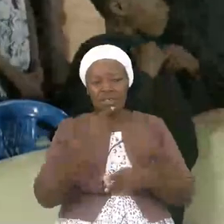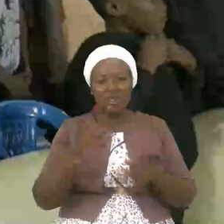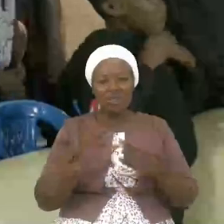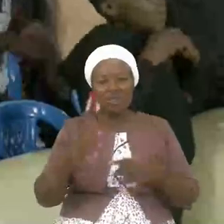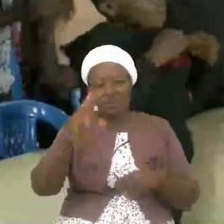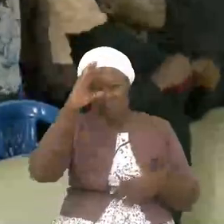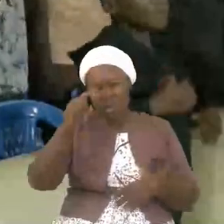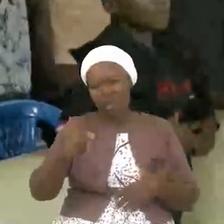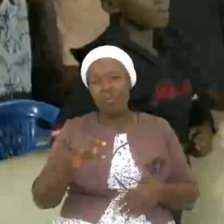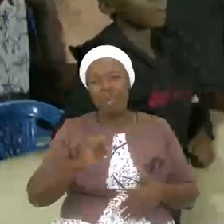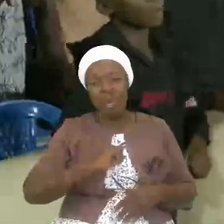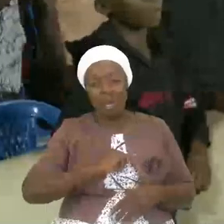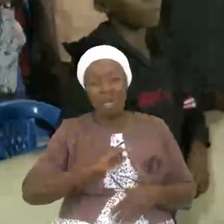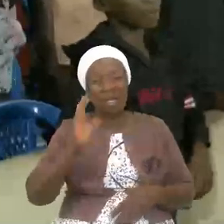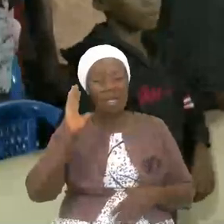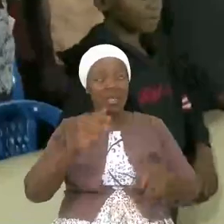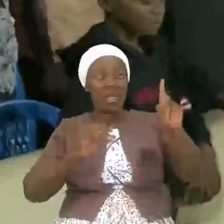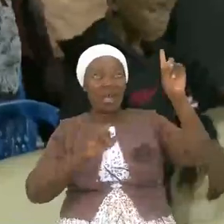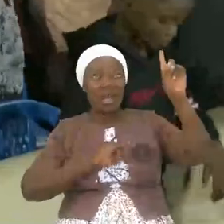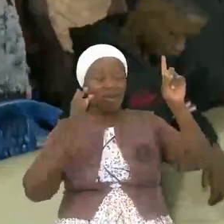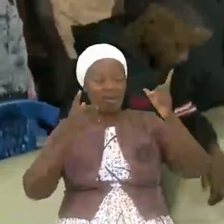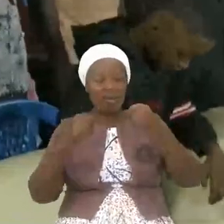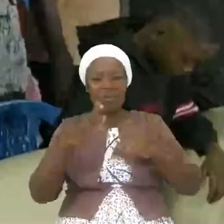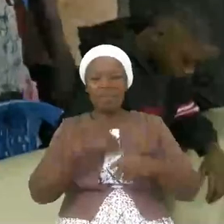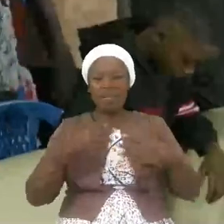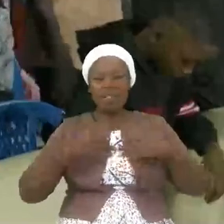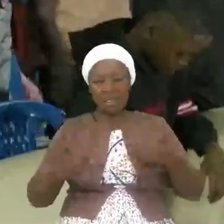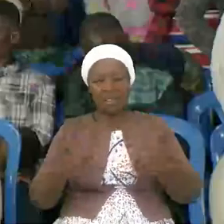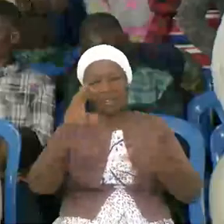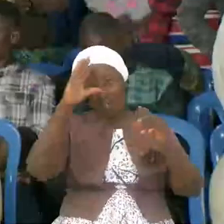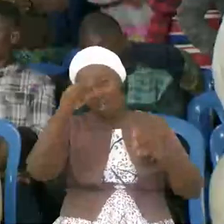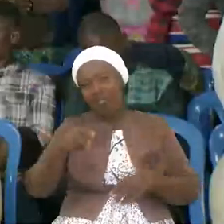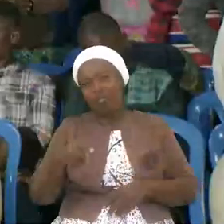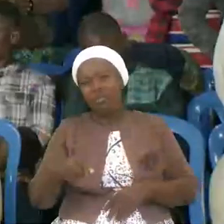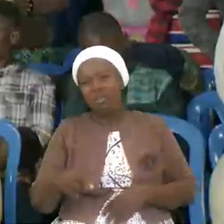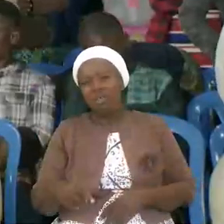J'irai et je le guérirai. Il viendra et te guérira.